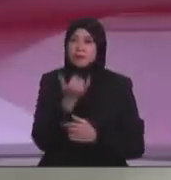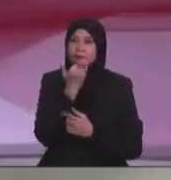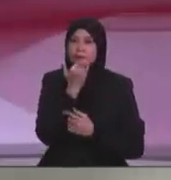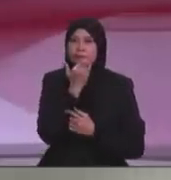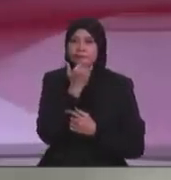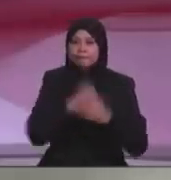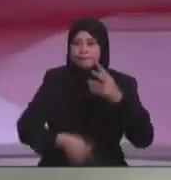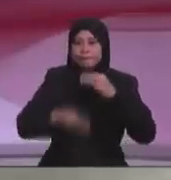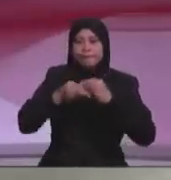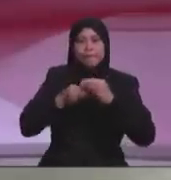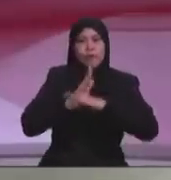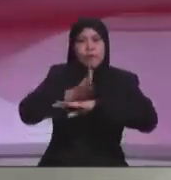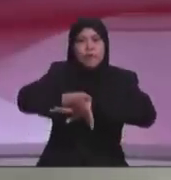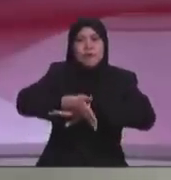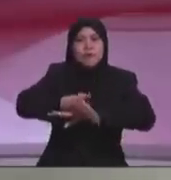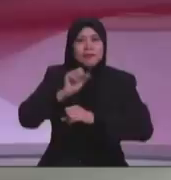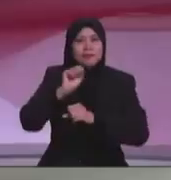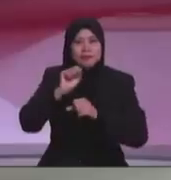Traffic Ordinance.